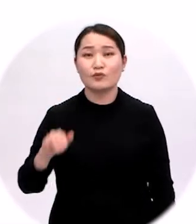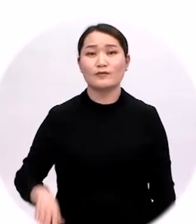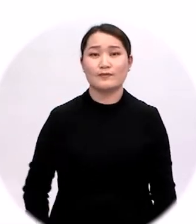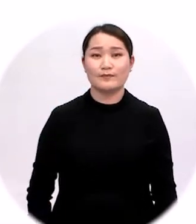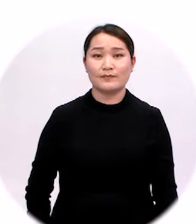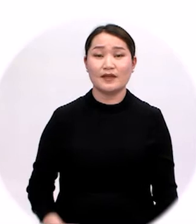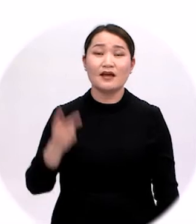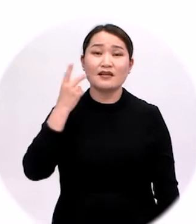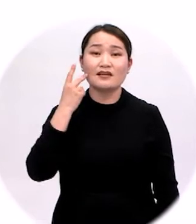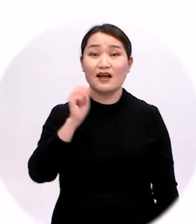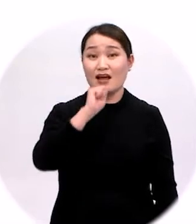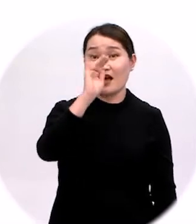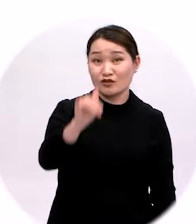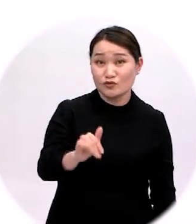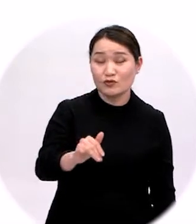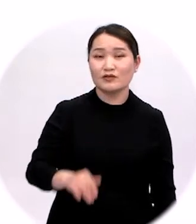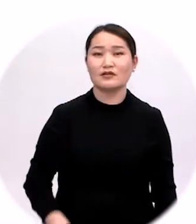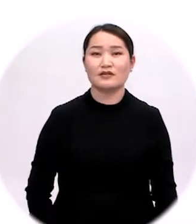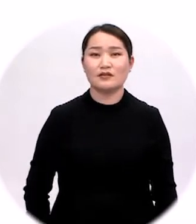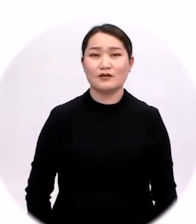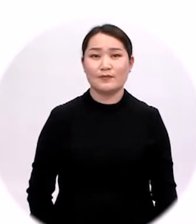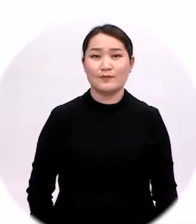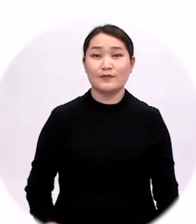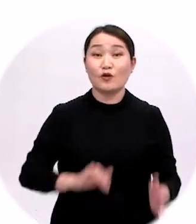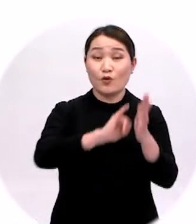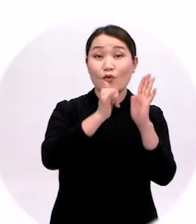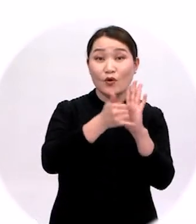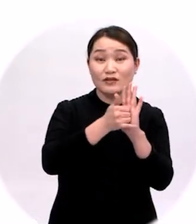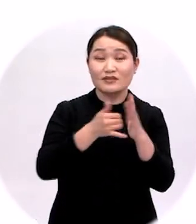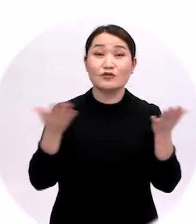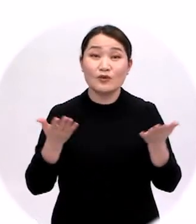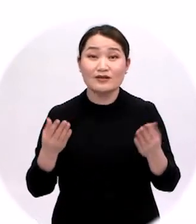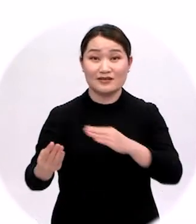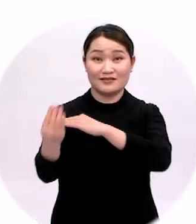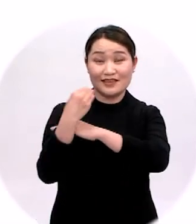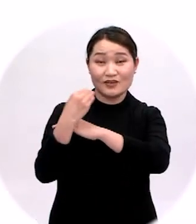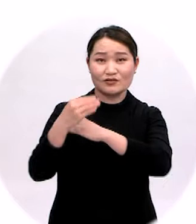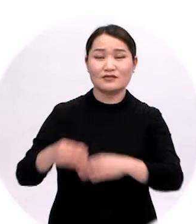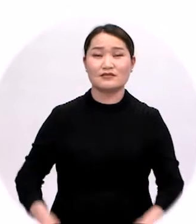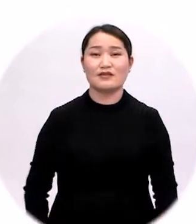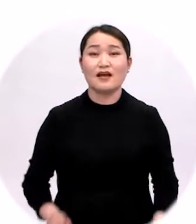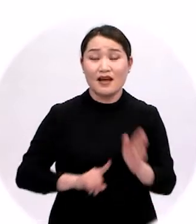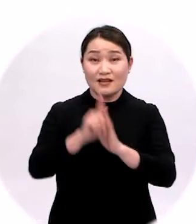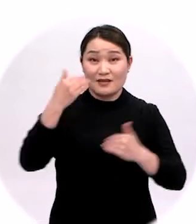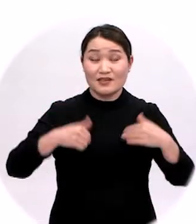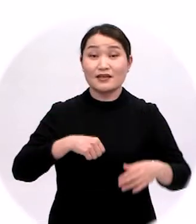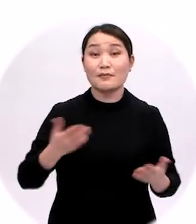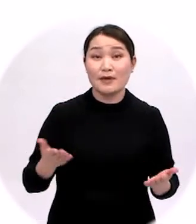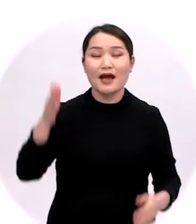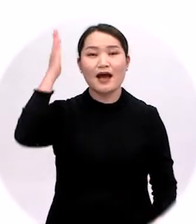Гэд асуух болгонд юм бүхний учрыг ойлгуулсан анхны багш аав минь